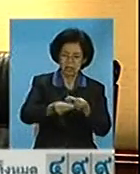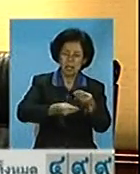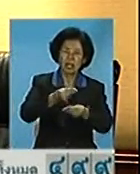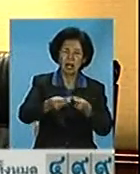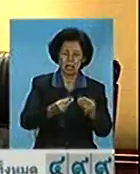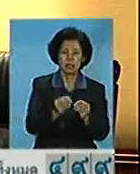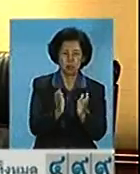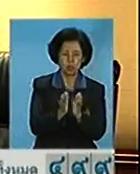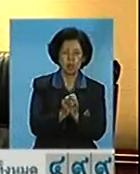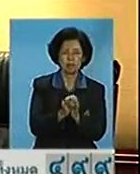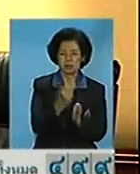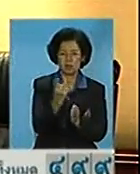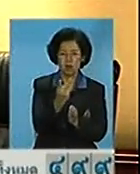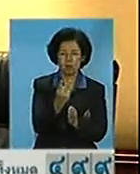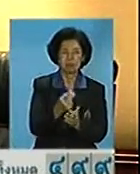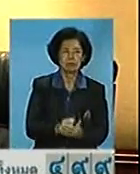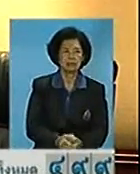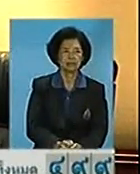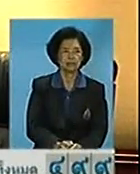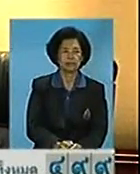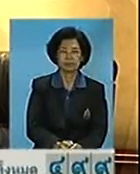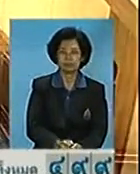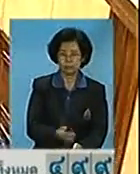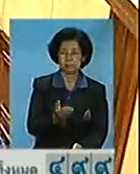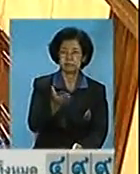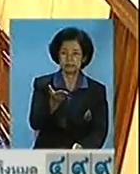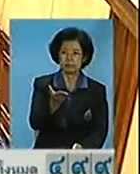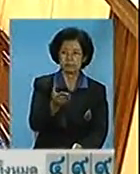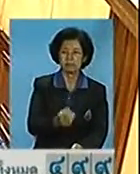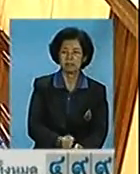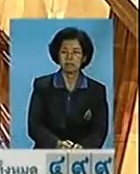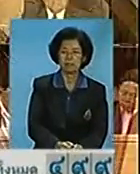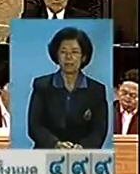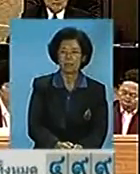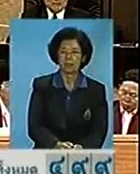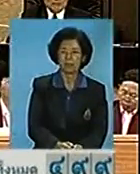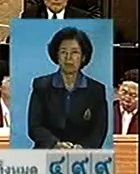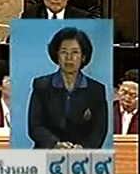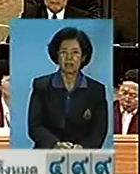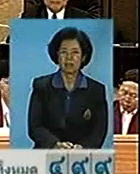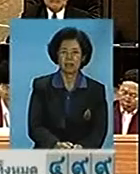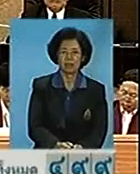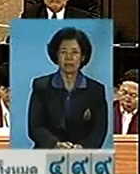นะครับคุณครับ สองอย่างนะท่านอภิชาตินะท่านเชิญนะเชิญนะ